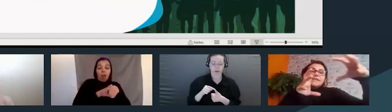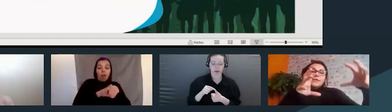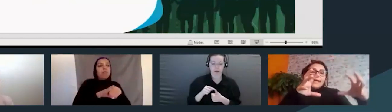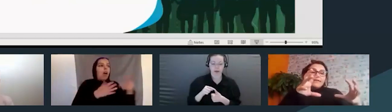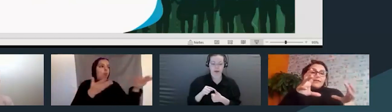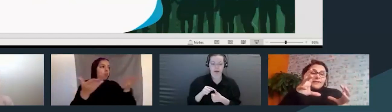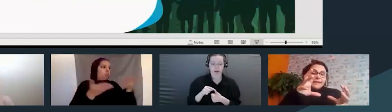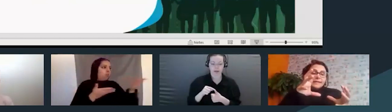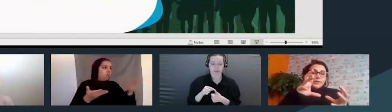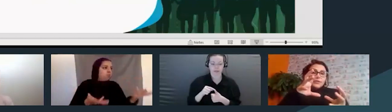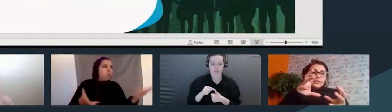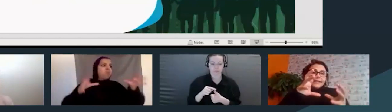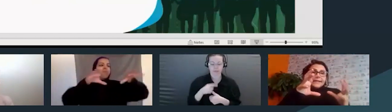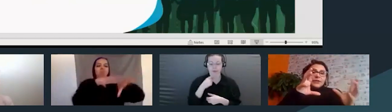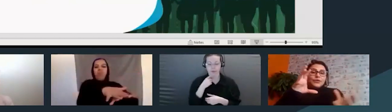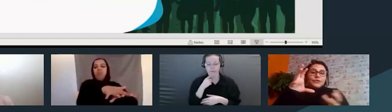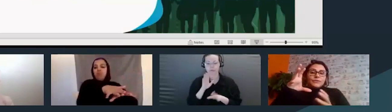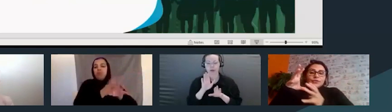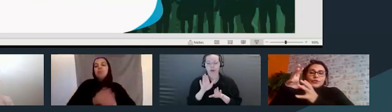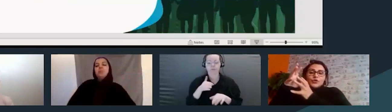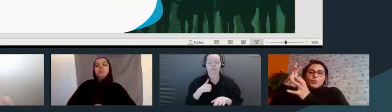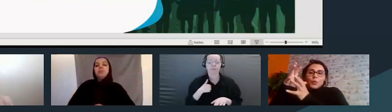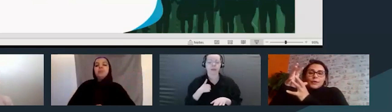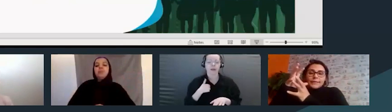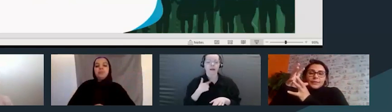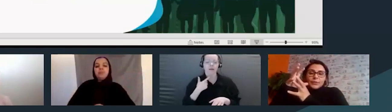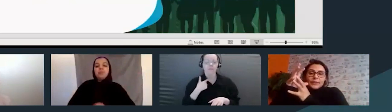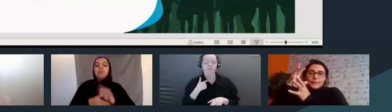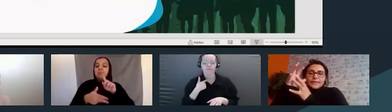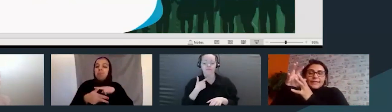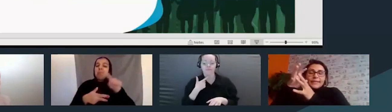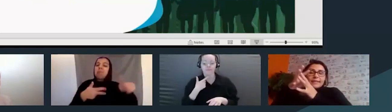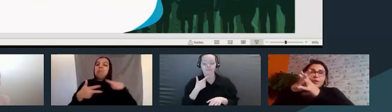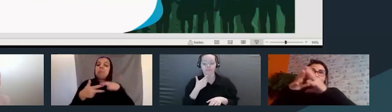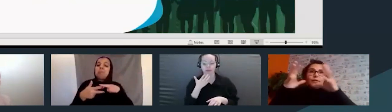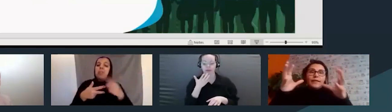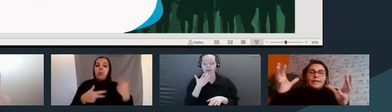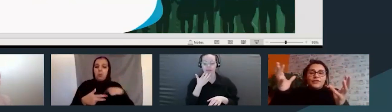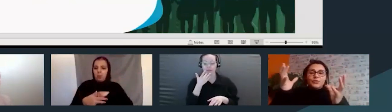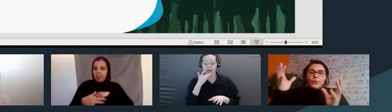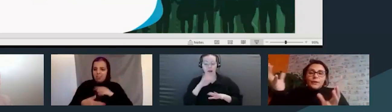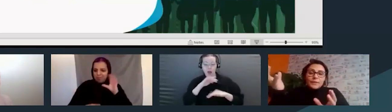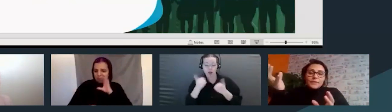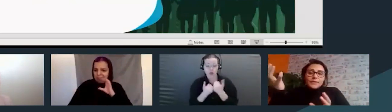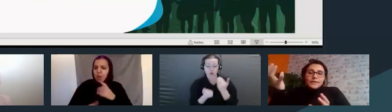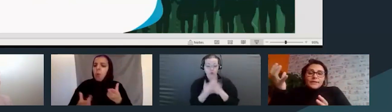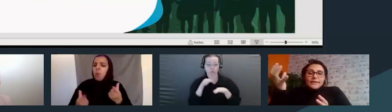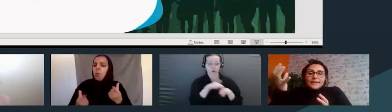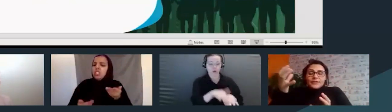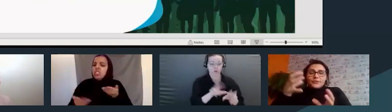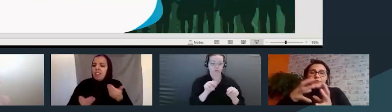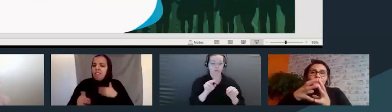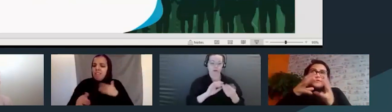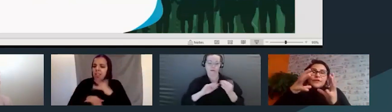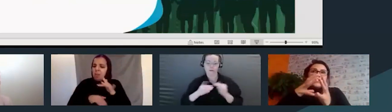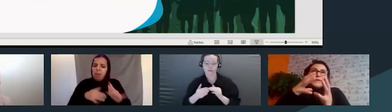disponibles peuvent également pour soutenir les nouveaux arrivants. Il s'agit ici de